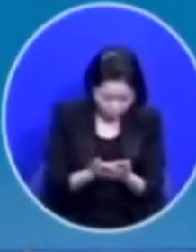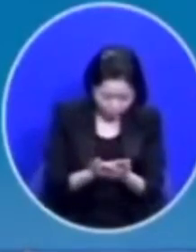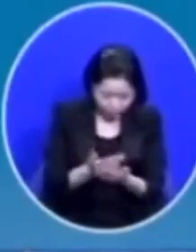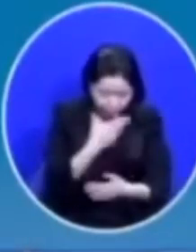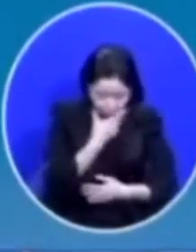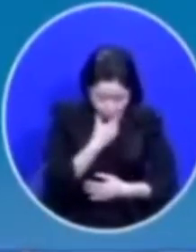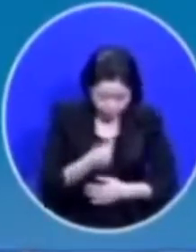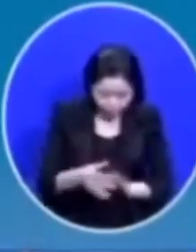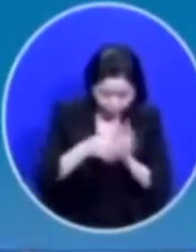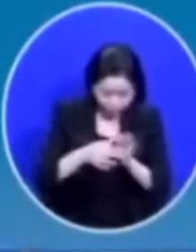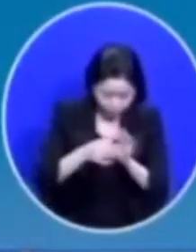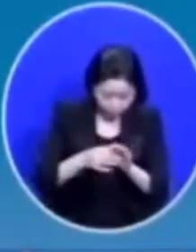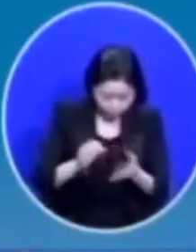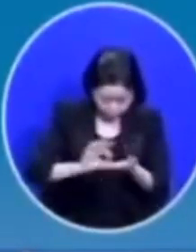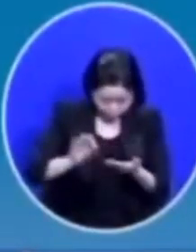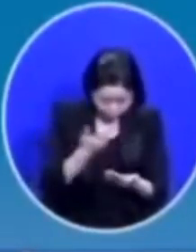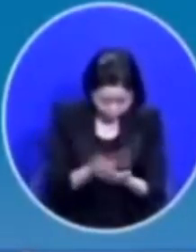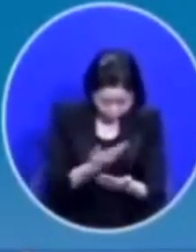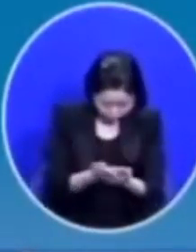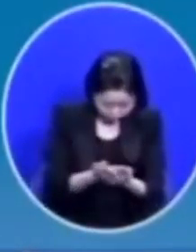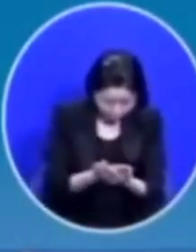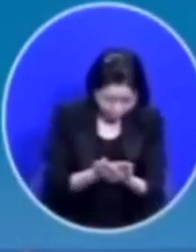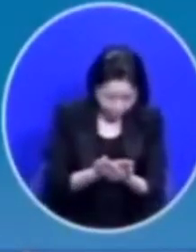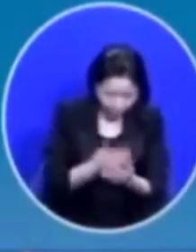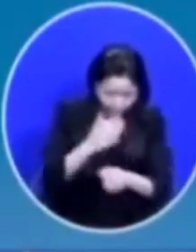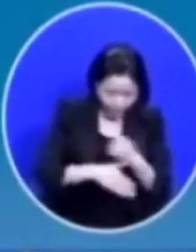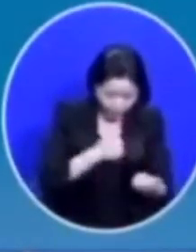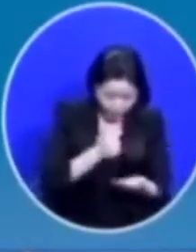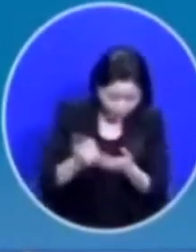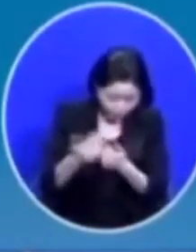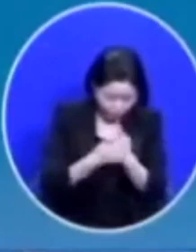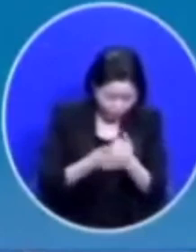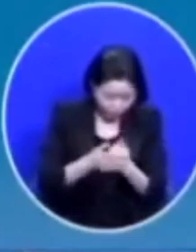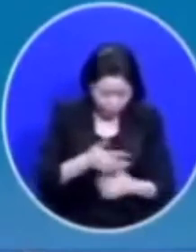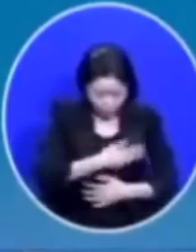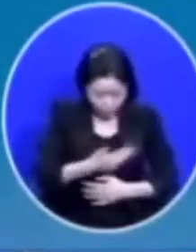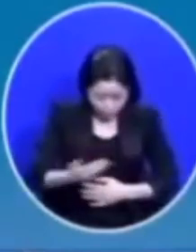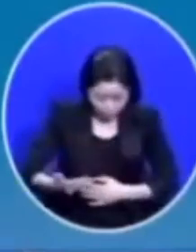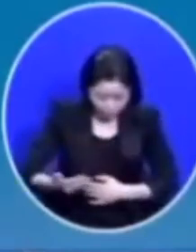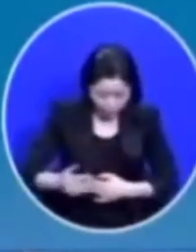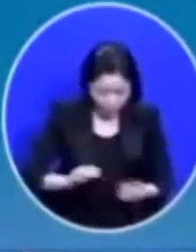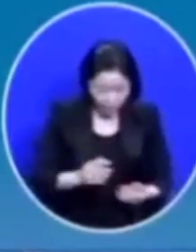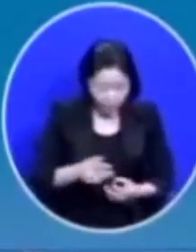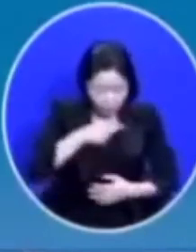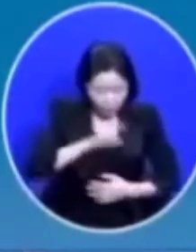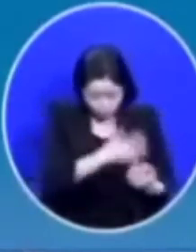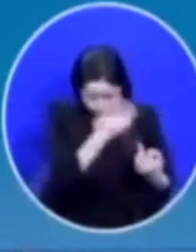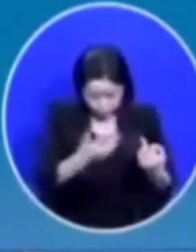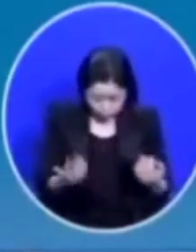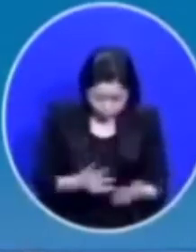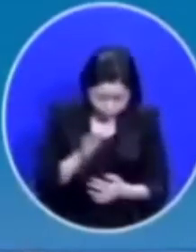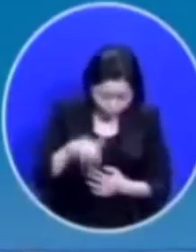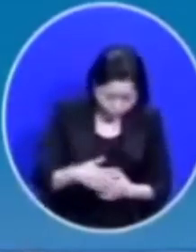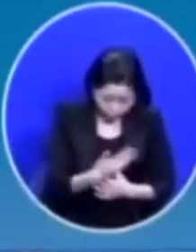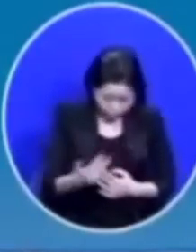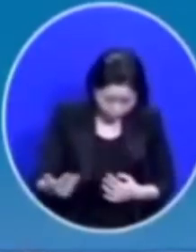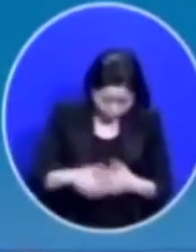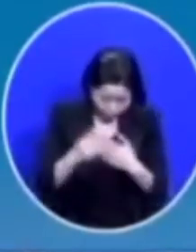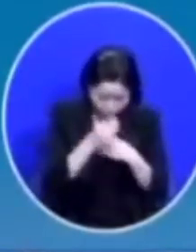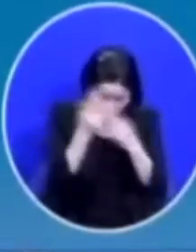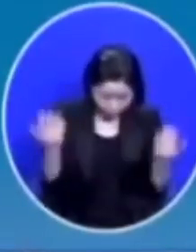축복의 통로로 쓰임 받게 하소서 하나님의 은혜를 흘려보내는 강가 찍으려 보내는 성도들이 다 되게 해